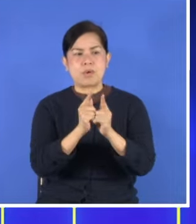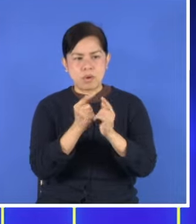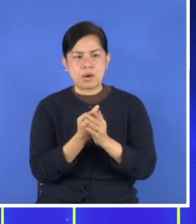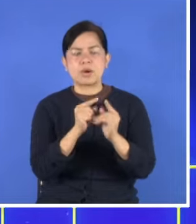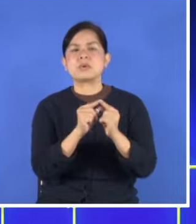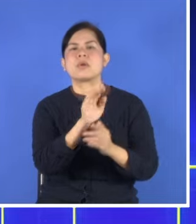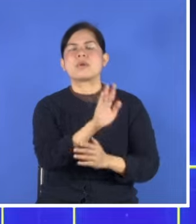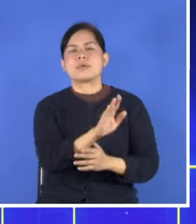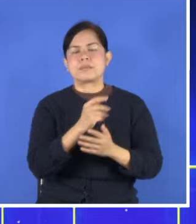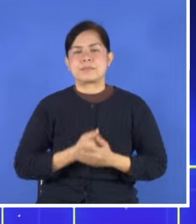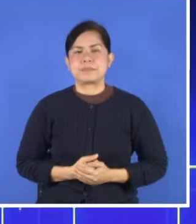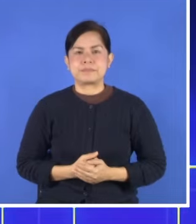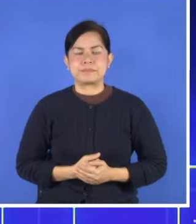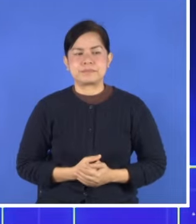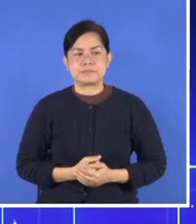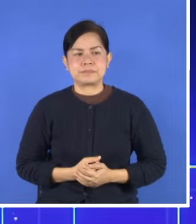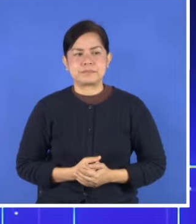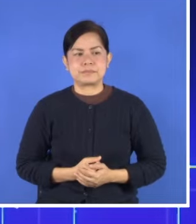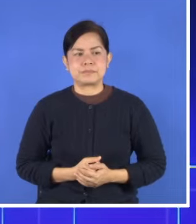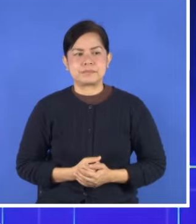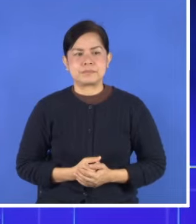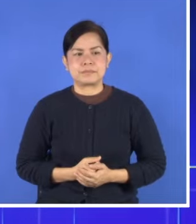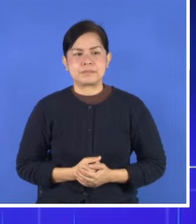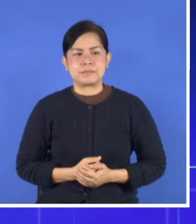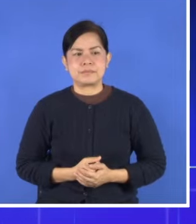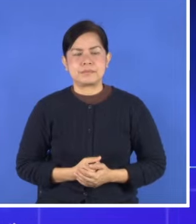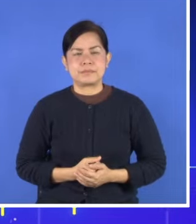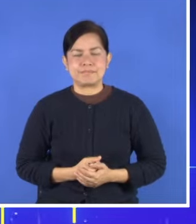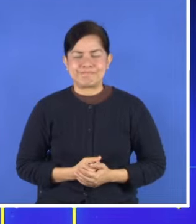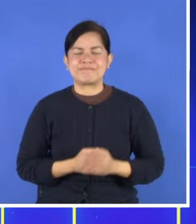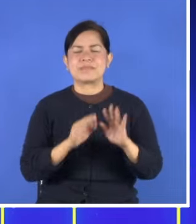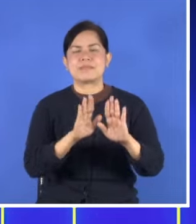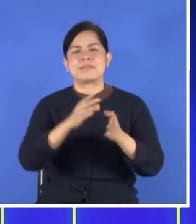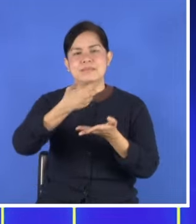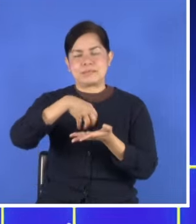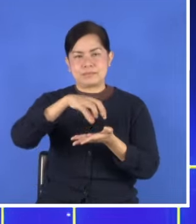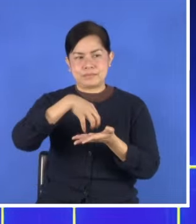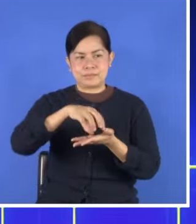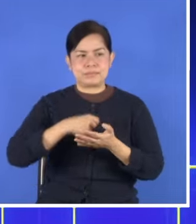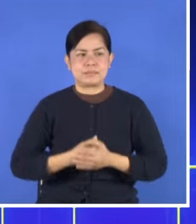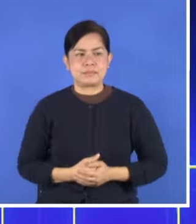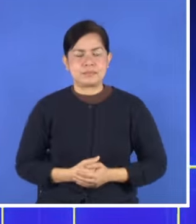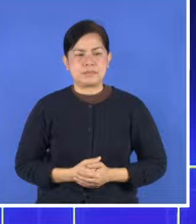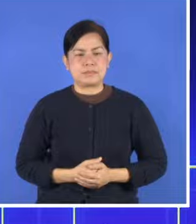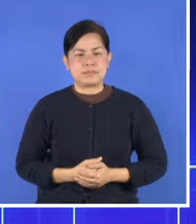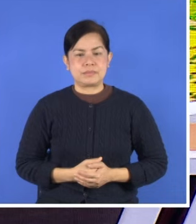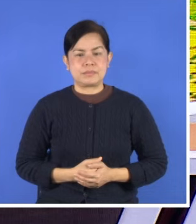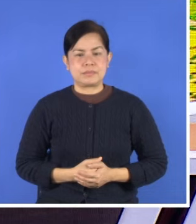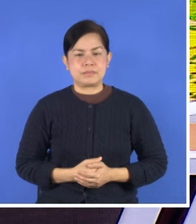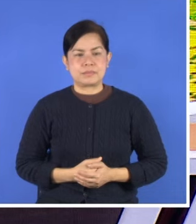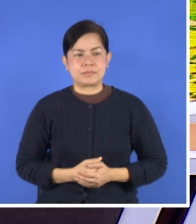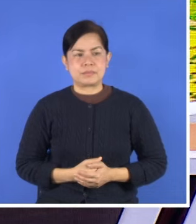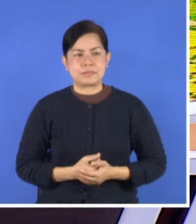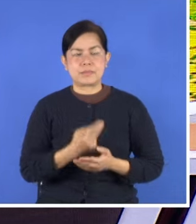รอยทุกข์รอยโศกรอยโรครอยภัยไปกับน้ำนะคะอ่านี่ค่ะนำมาฝากกันในช่วงออกพรรษานี้ค่ะครับที่